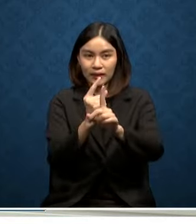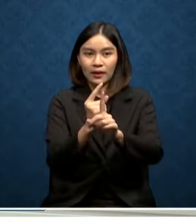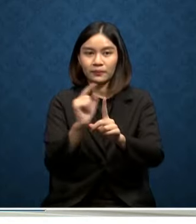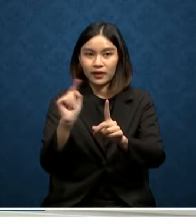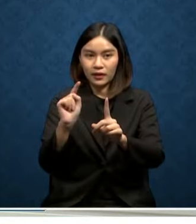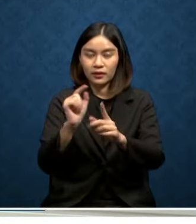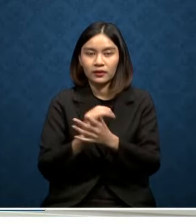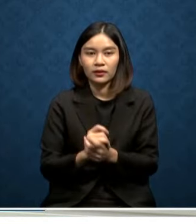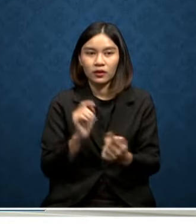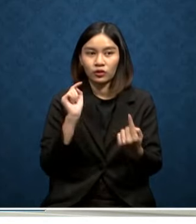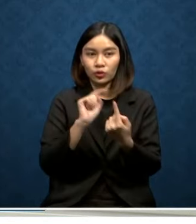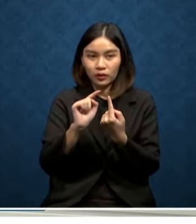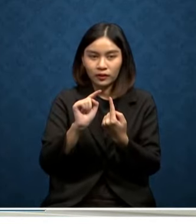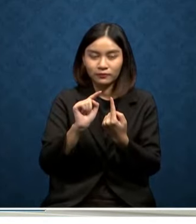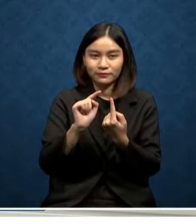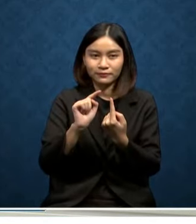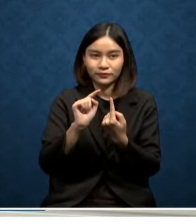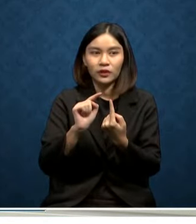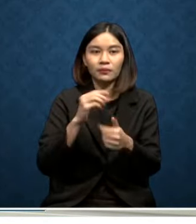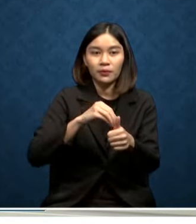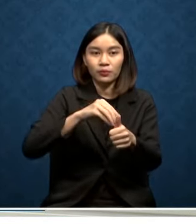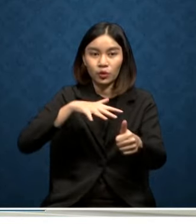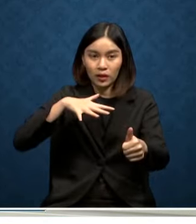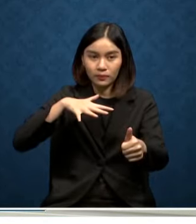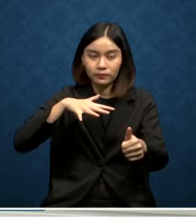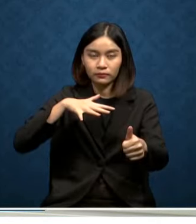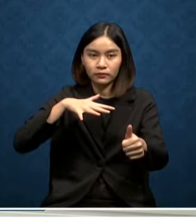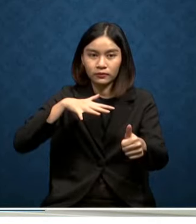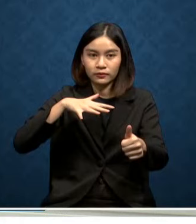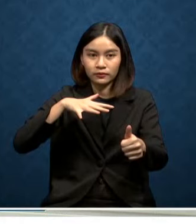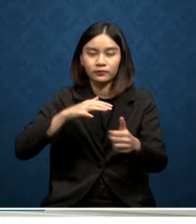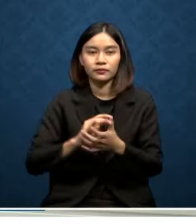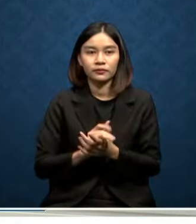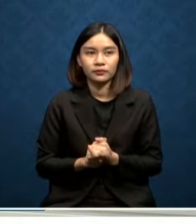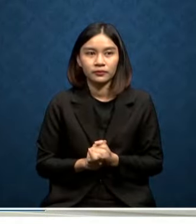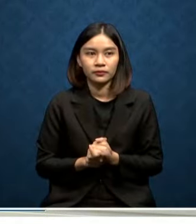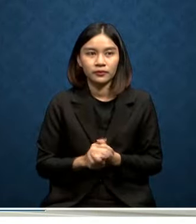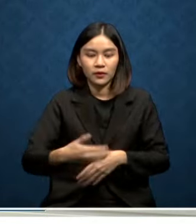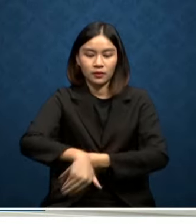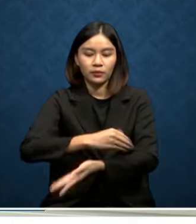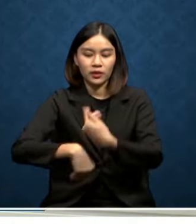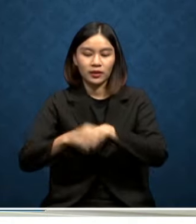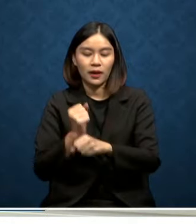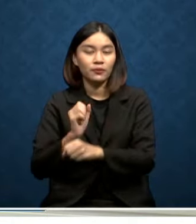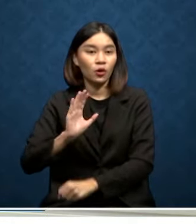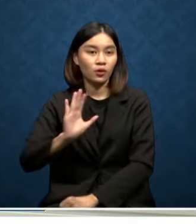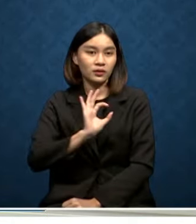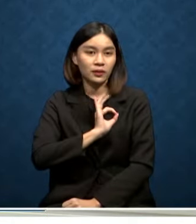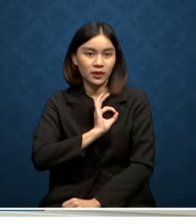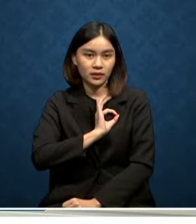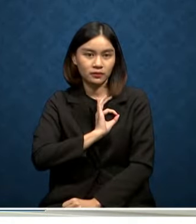ที่ทั้งในระดับความเป็นผู้นำและการปฏิบัติของสมาชิก